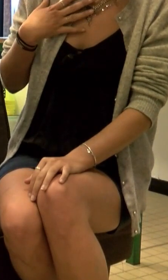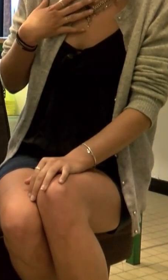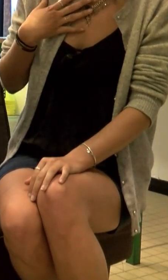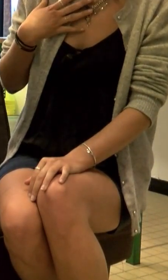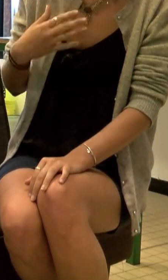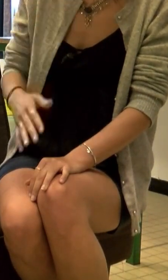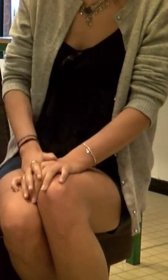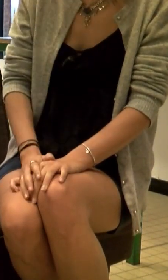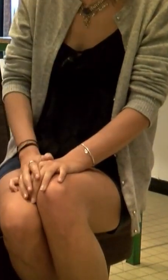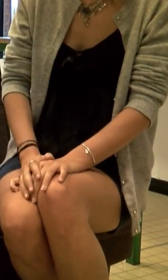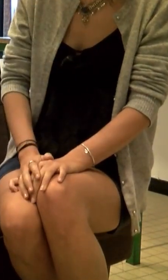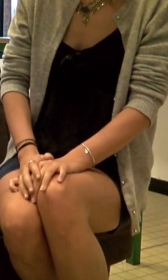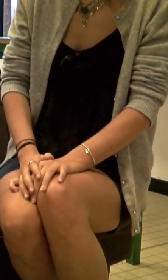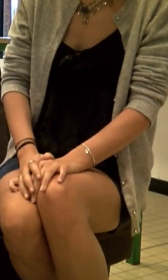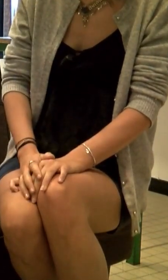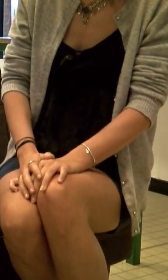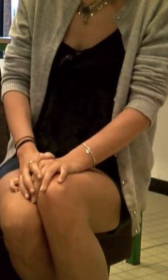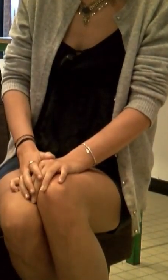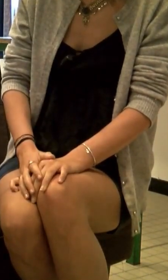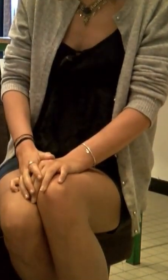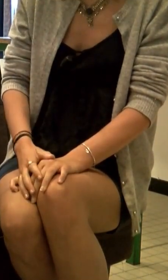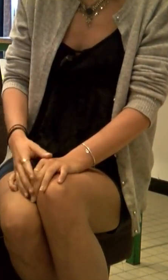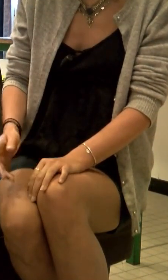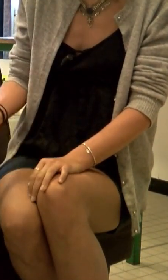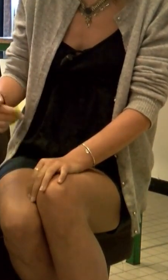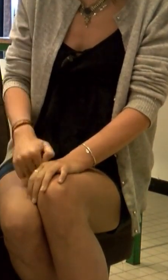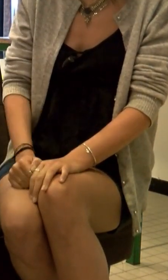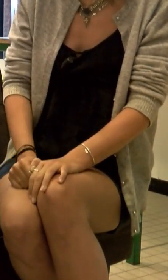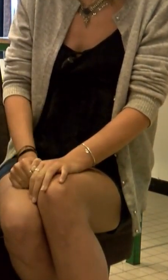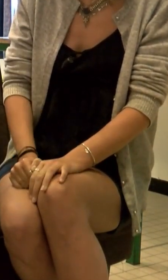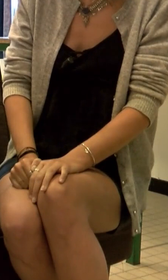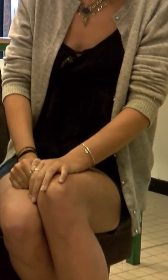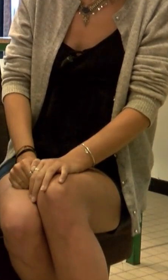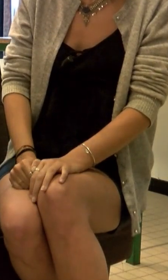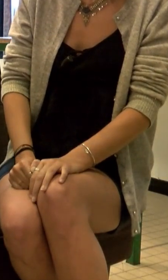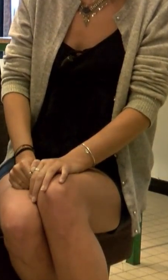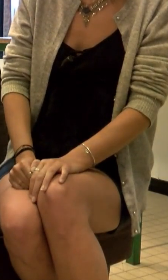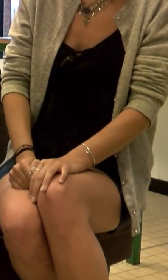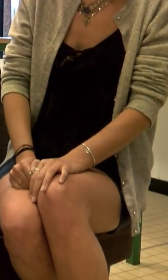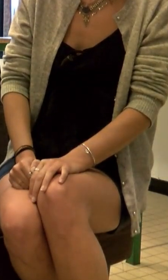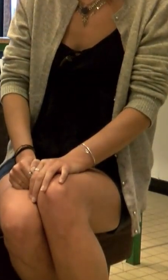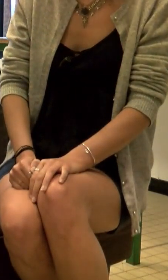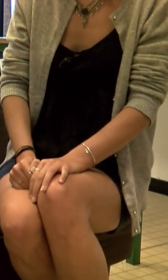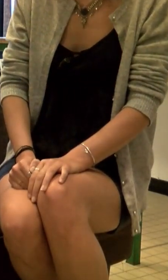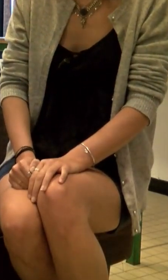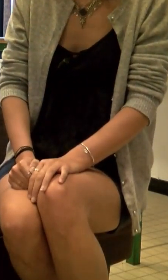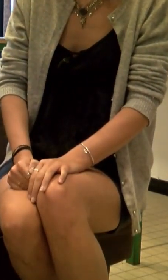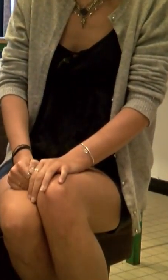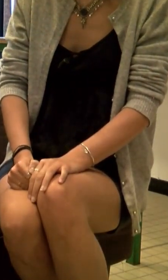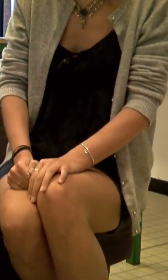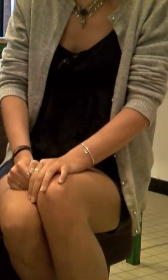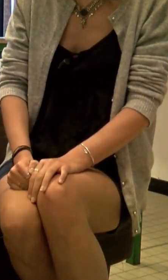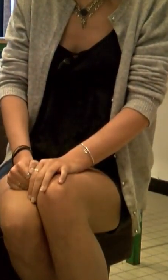moi qui suis d'interface, je signe, elle signe, Aline, et on comprend